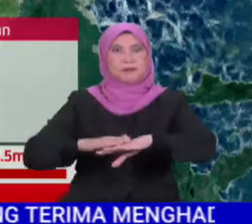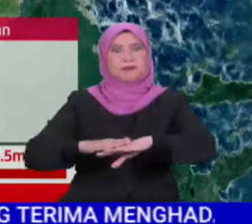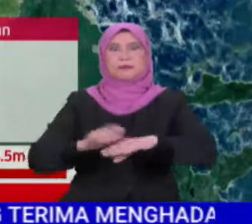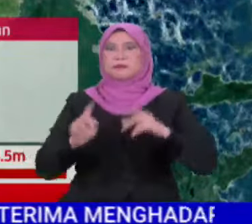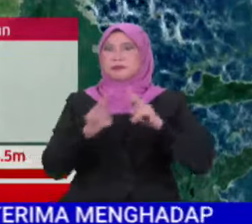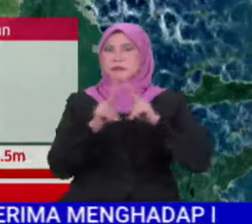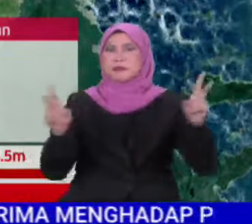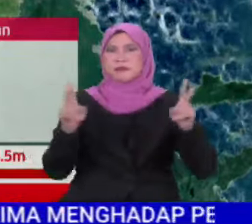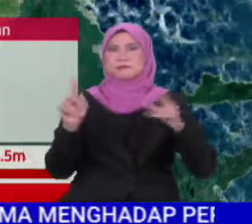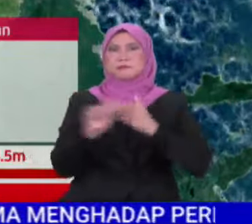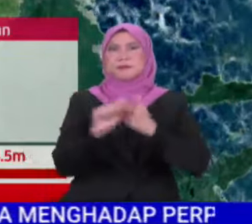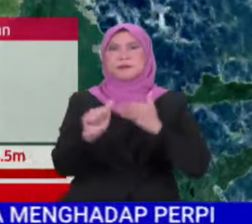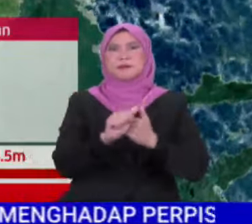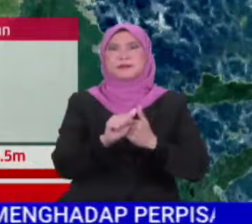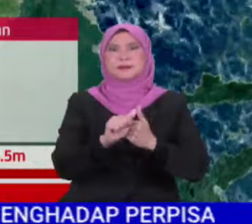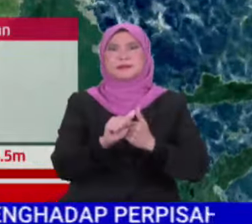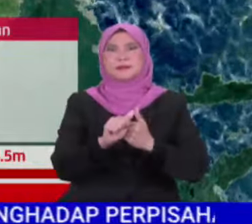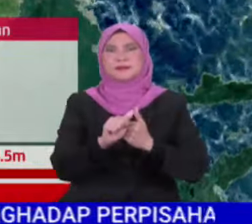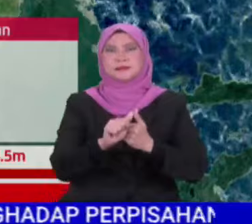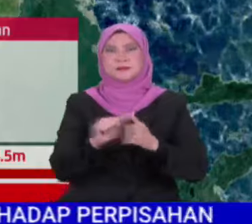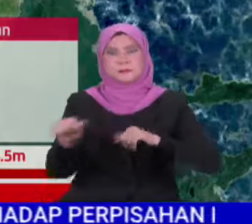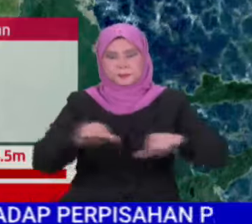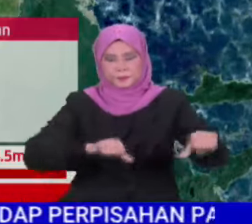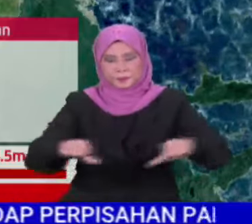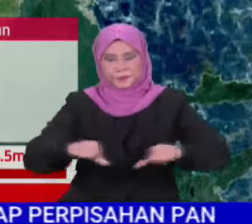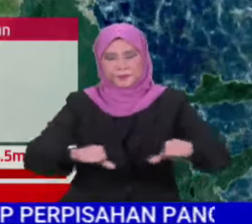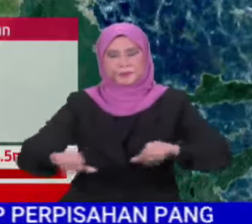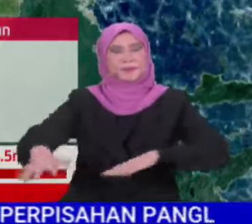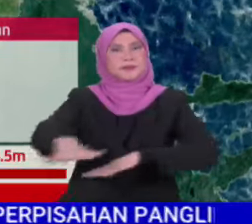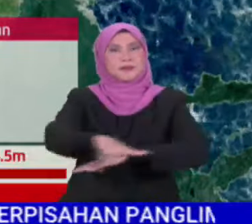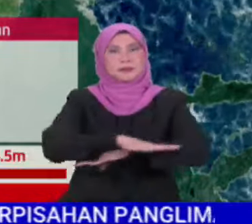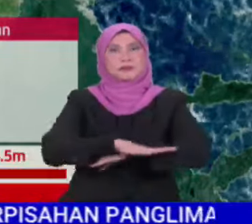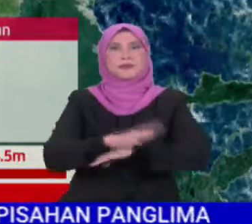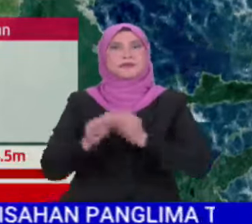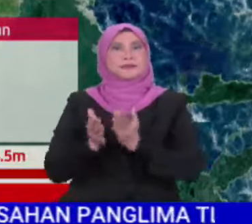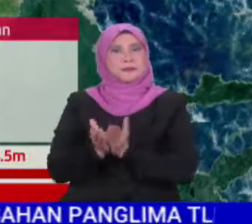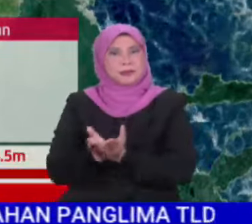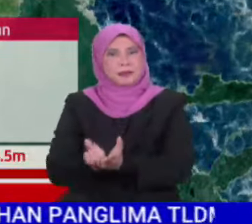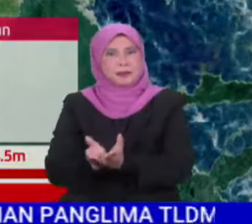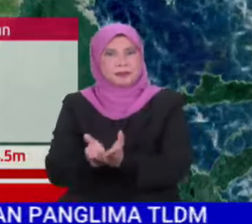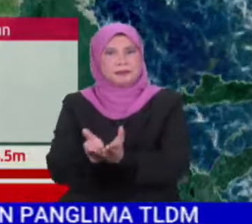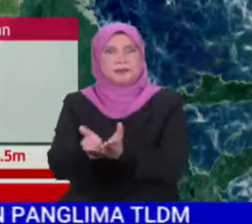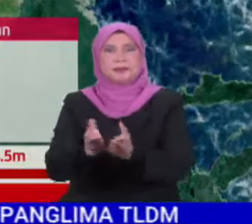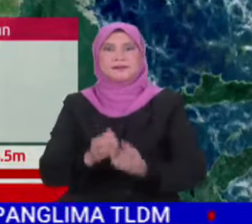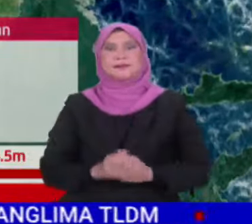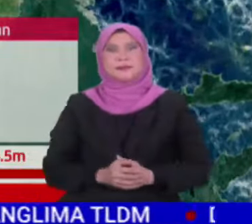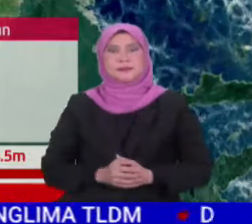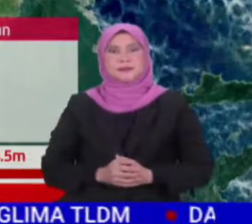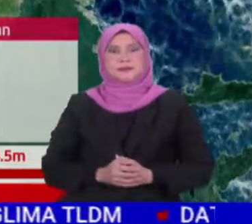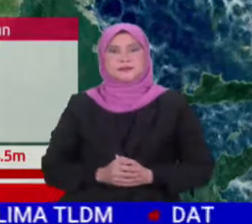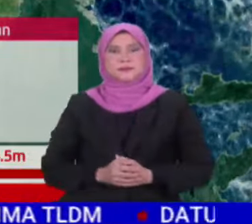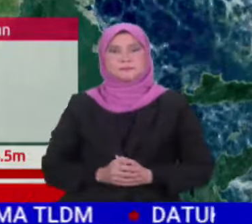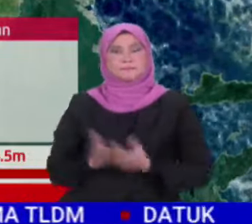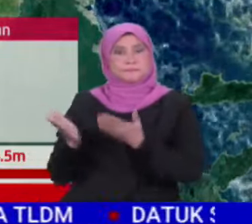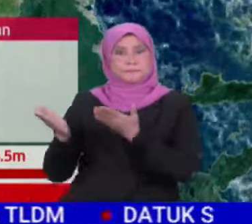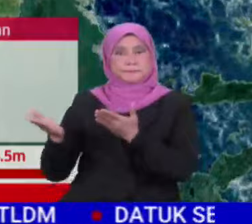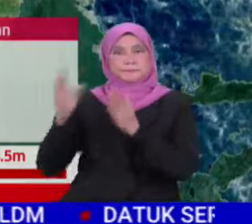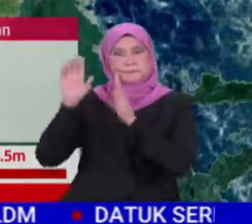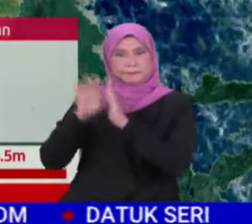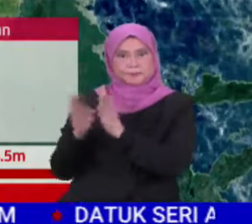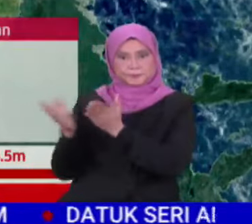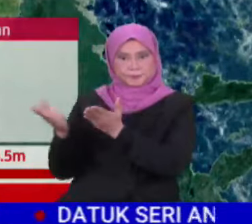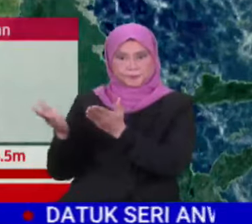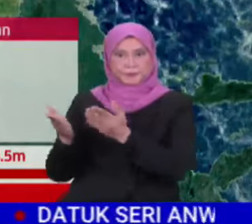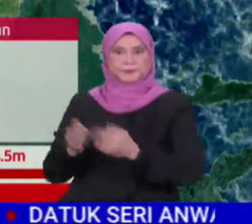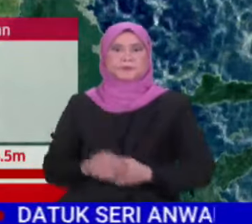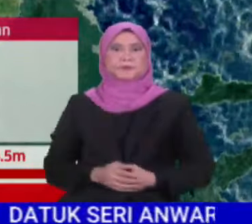adalah amat berbahaya kepada kebanyakan aktiviti pantai dan juga perkapalan. Baiklah, kita teruskan dengan melihat paparan imej